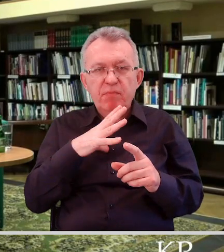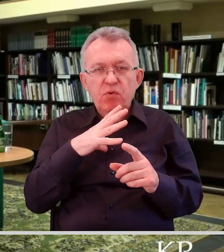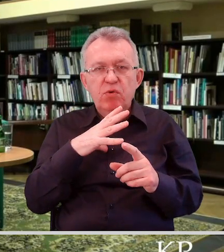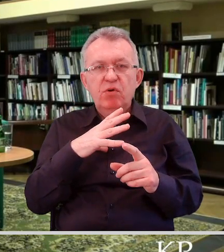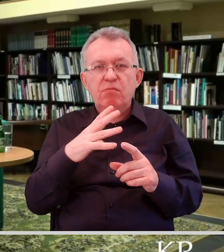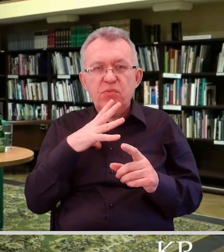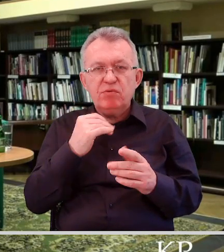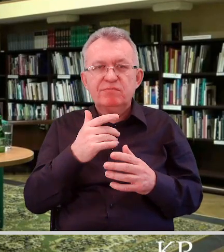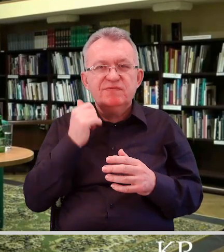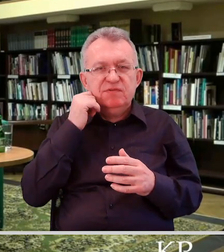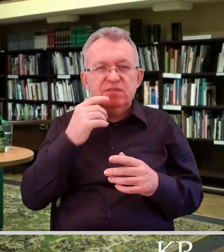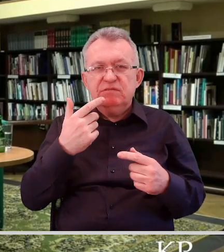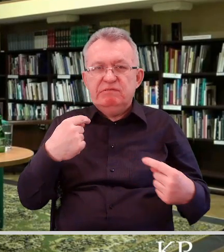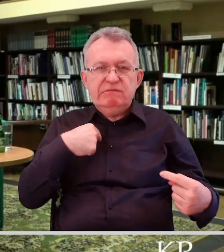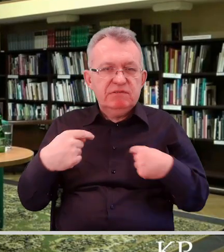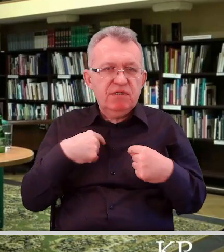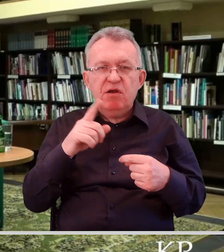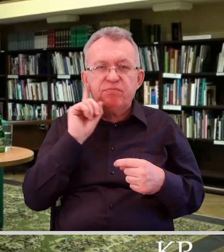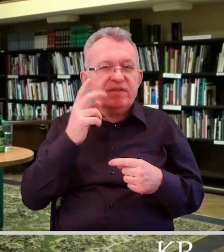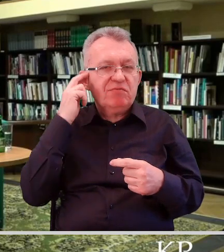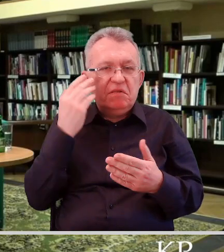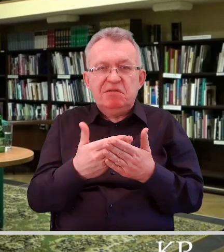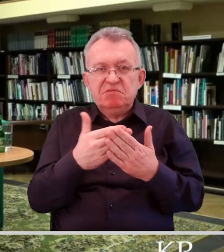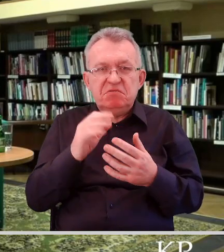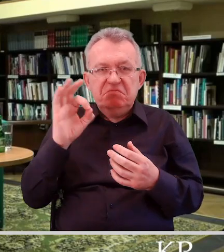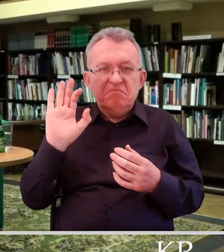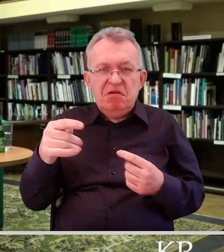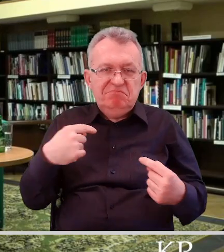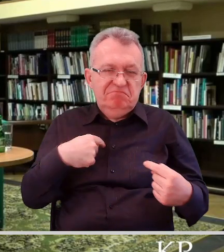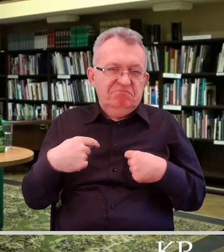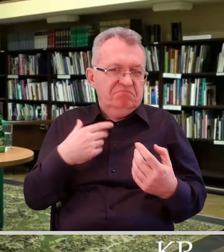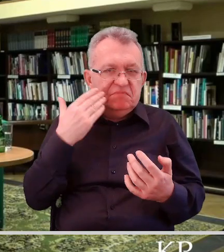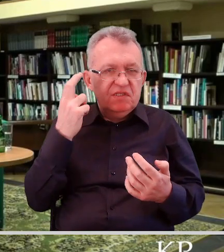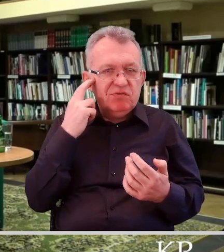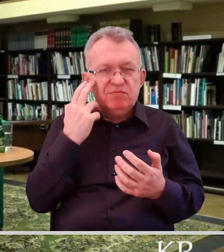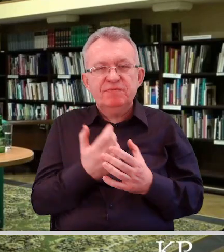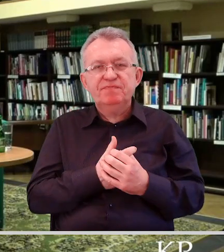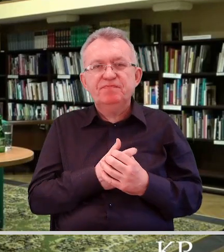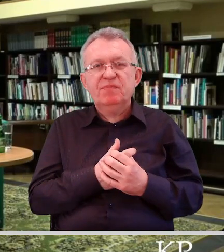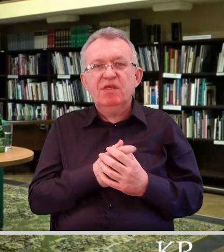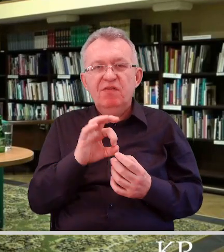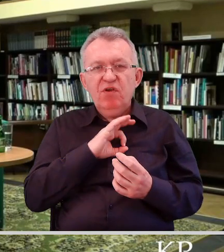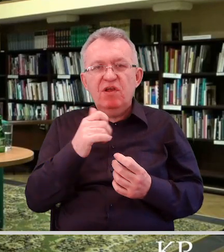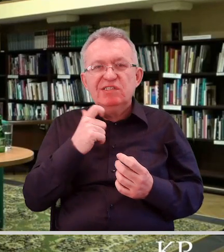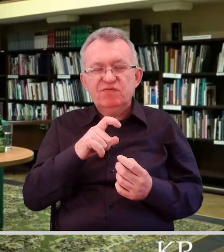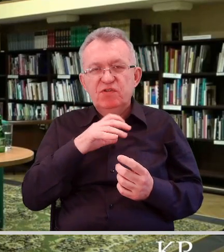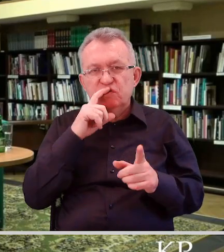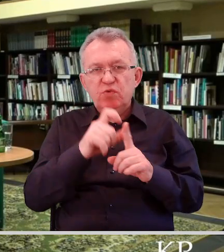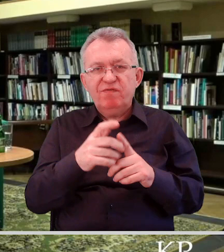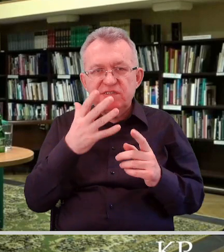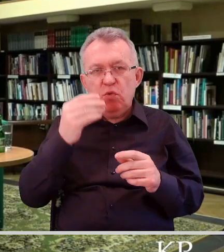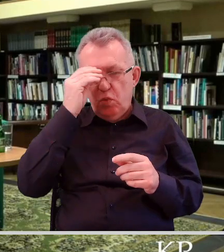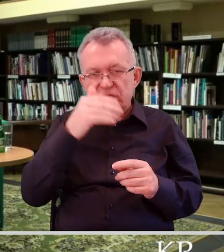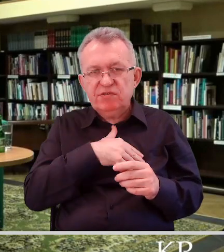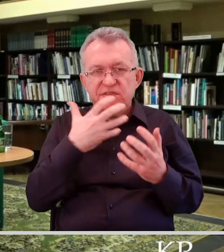potwornie tym upokorzona, przy czym on oczywiście nie rozumiał, skąd się bierze to upokorzenie. I z jego własnych słów wynikało, że ona się chce uczyć,